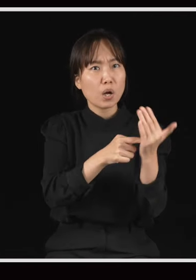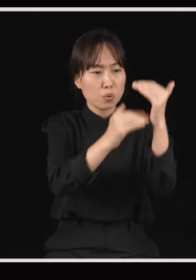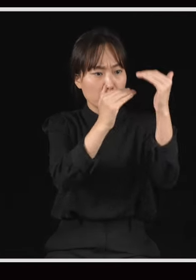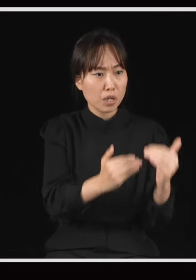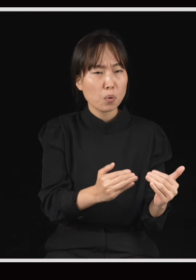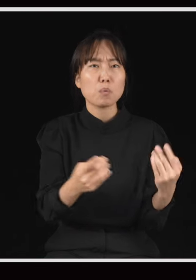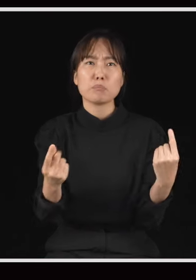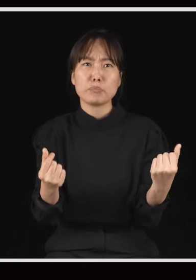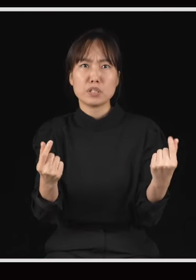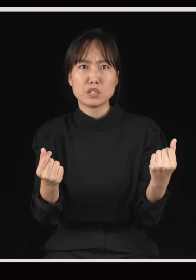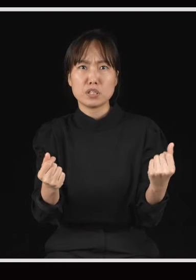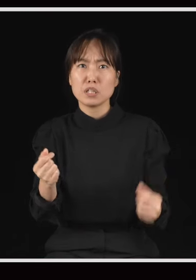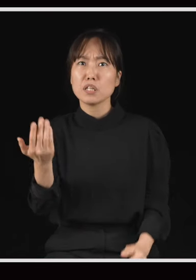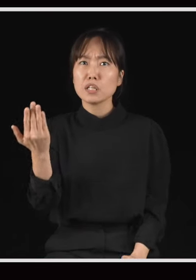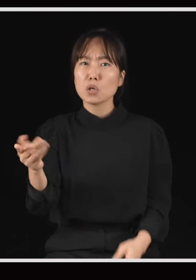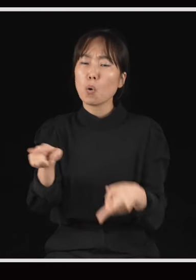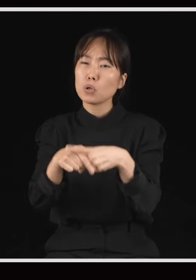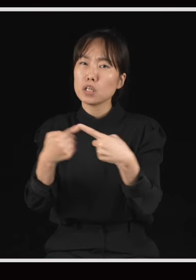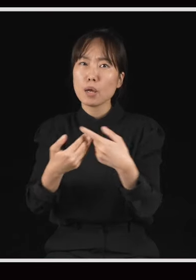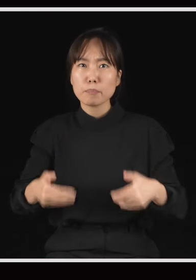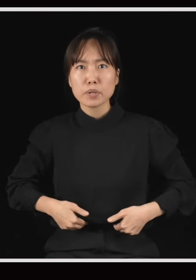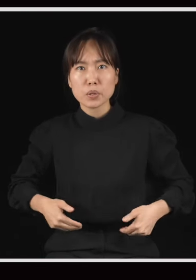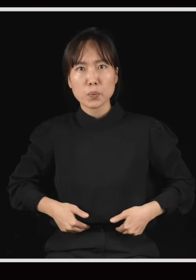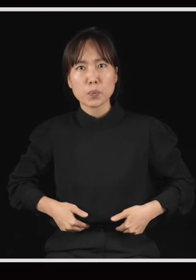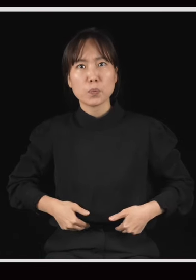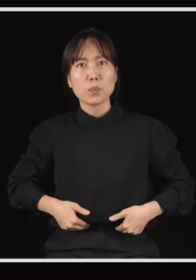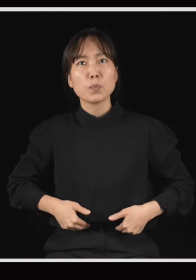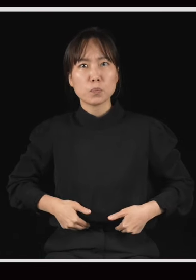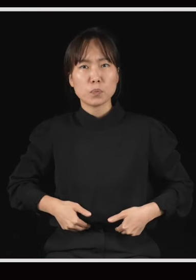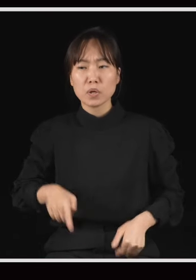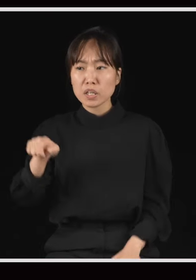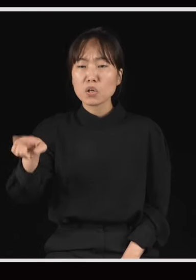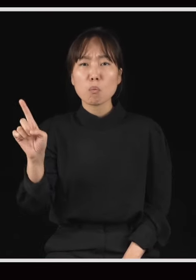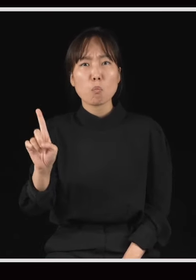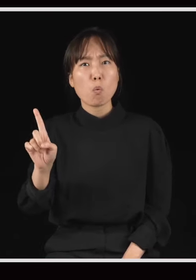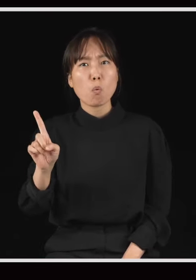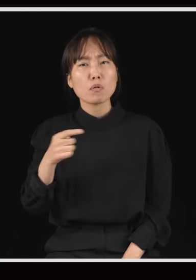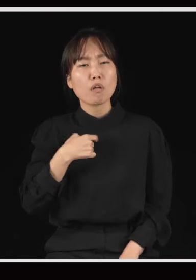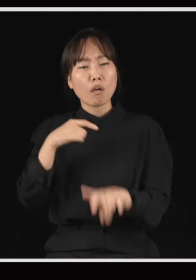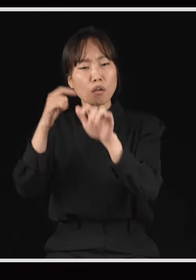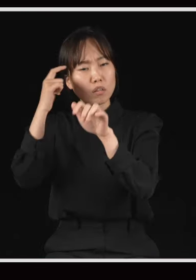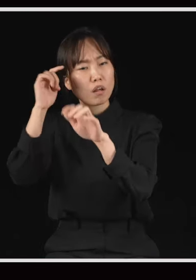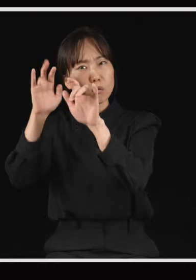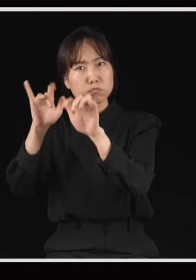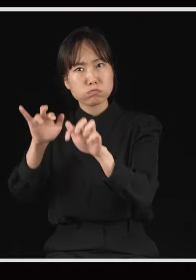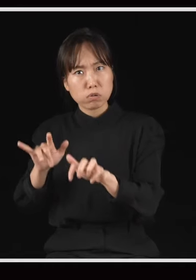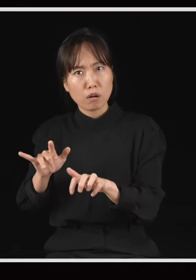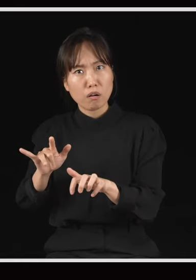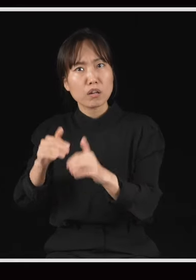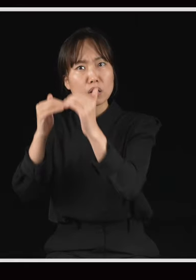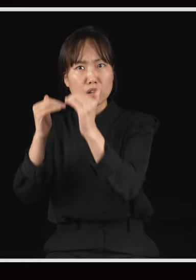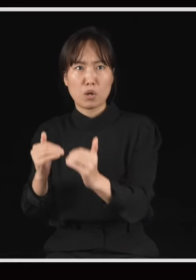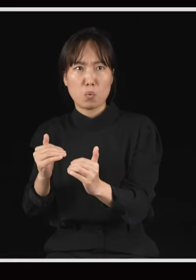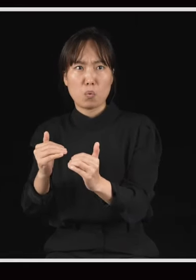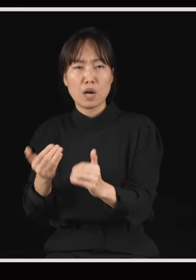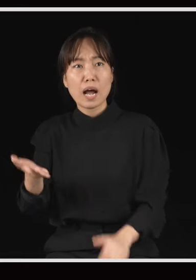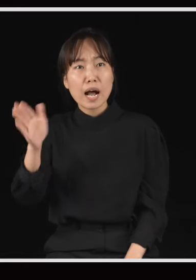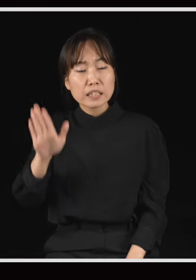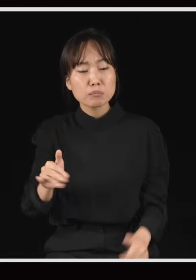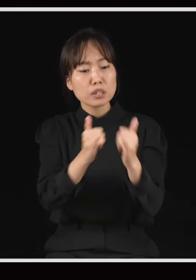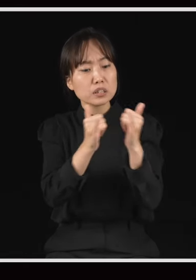이거를 이해를 하시면 좋을 것 같은데 이게 근데 이런 것들은요 사실 뭐 제가 쓴 거긴 하지만 실제로 뇌 사진,